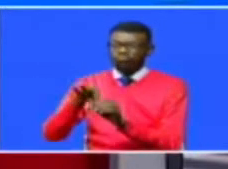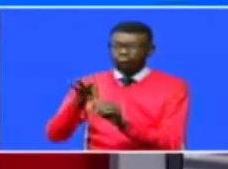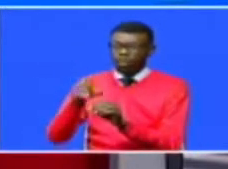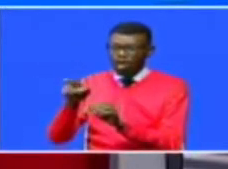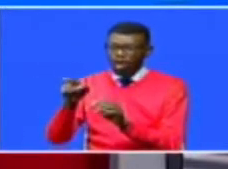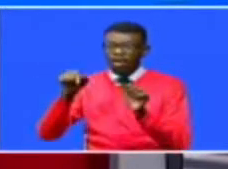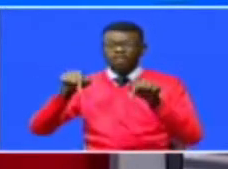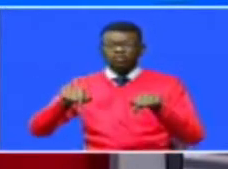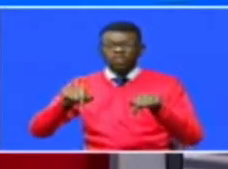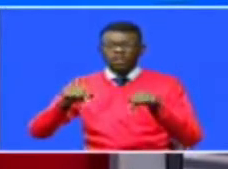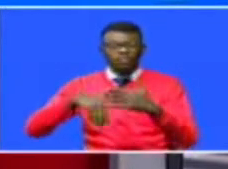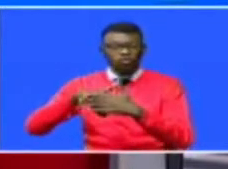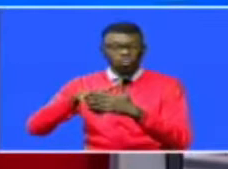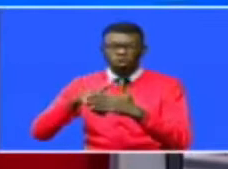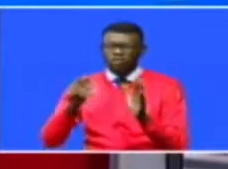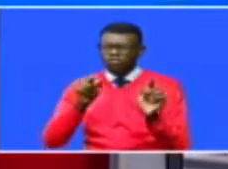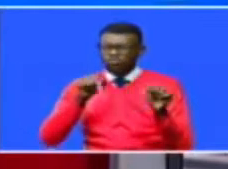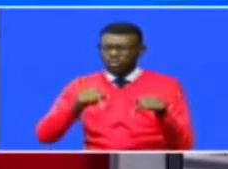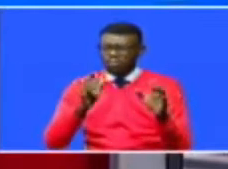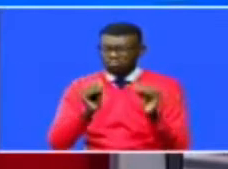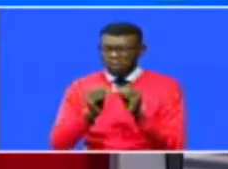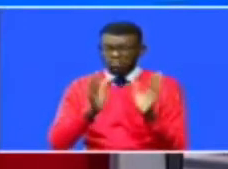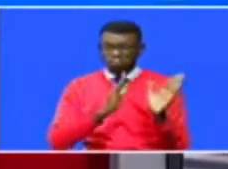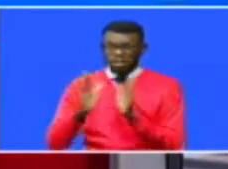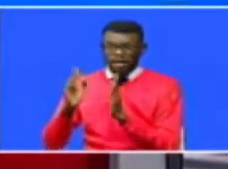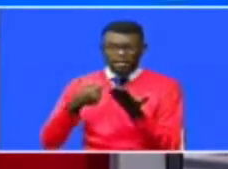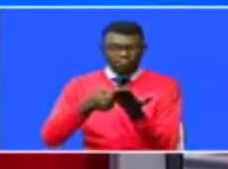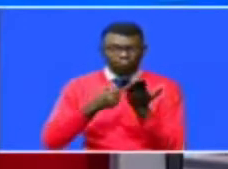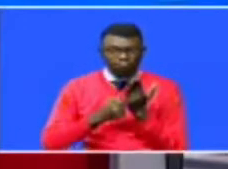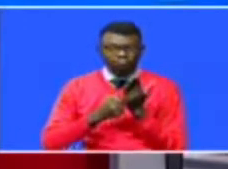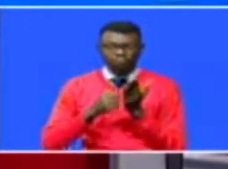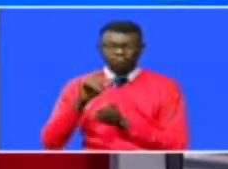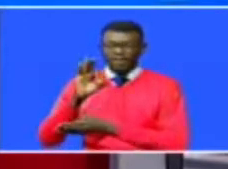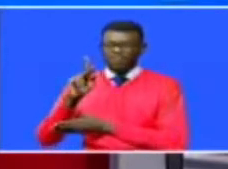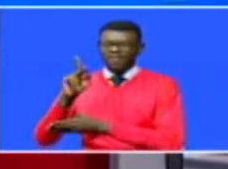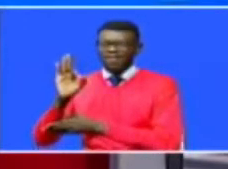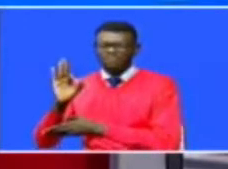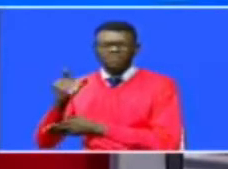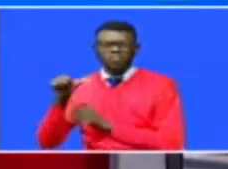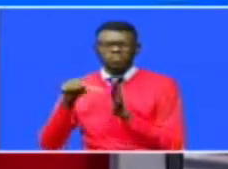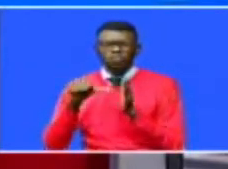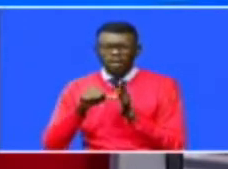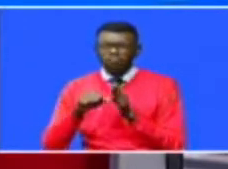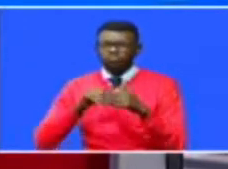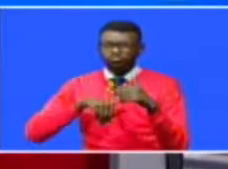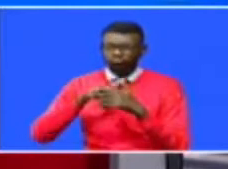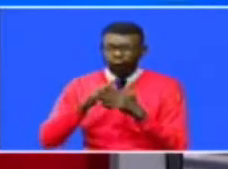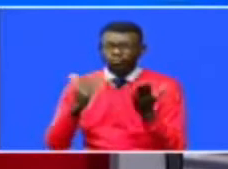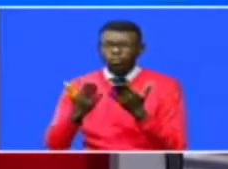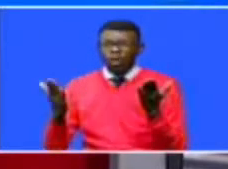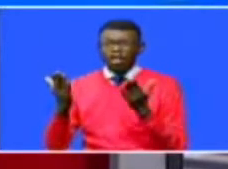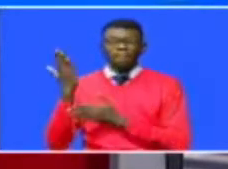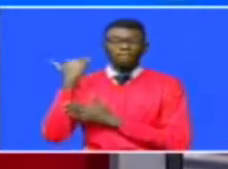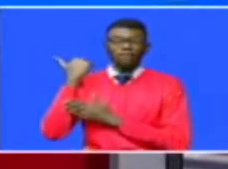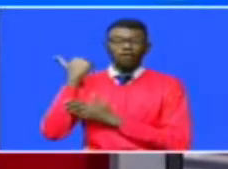wamefanya kikao ili kujadili utata wa uchaguzi wa FKF pamoja na usimamizi wa soka. Wakiongozwa na mwenyekiti wa zamani wa